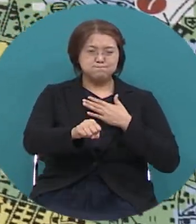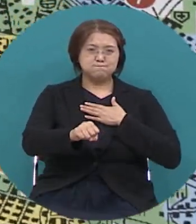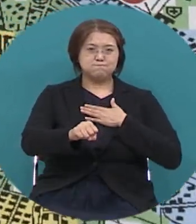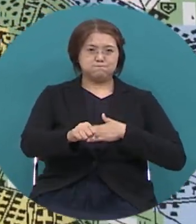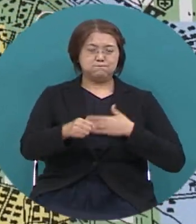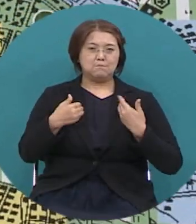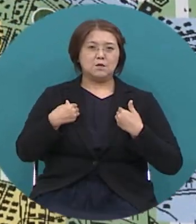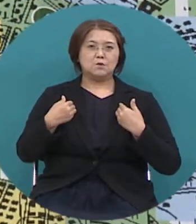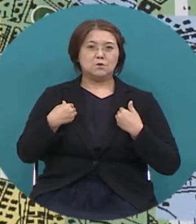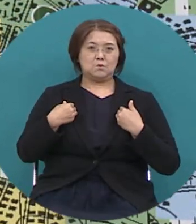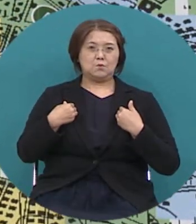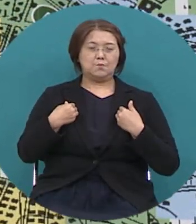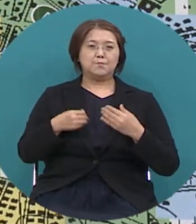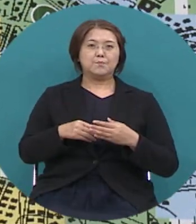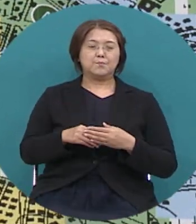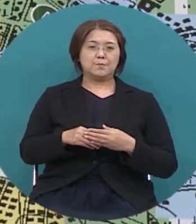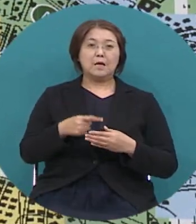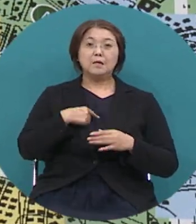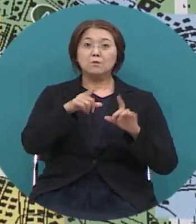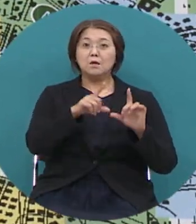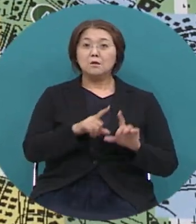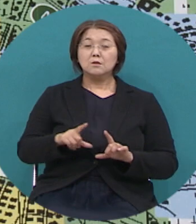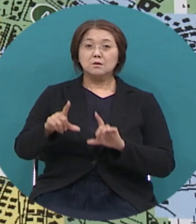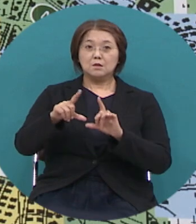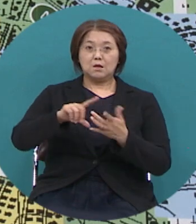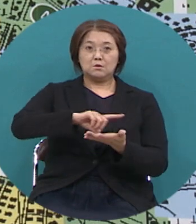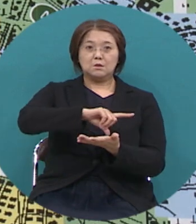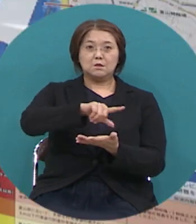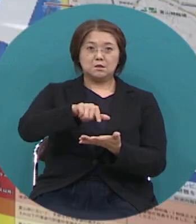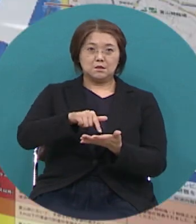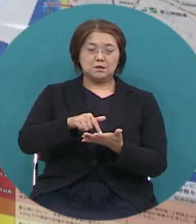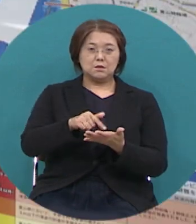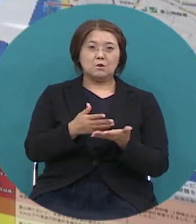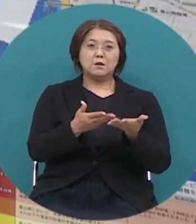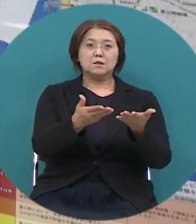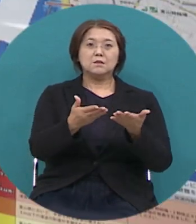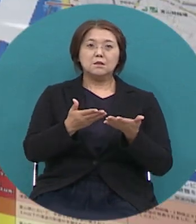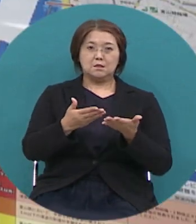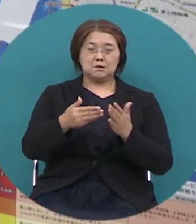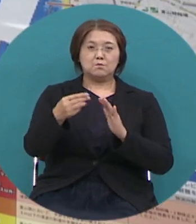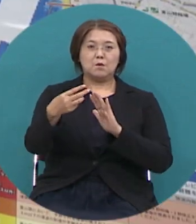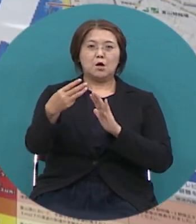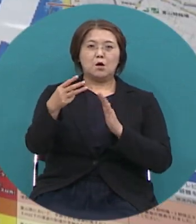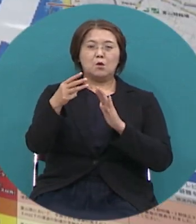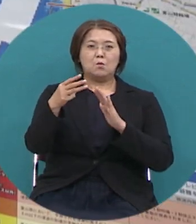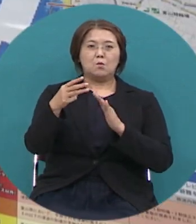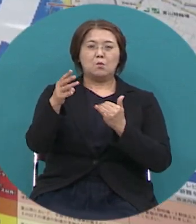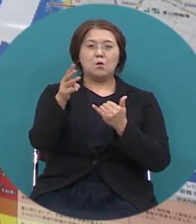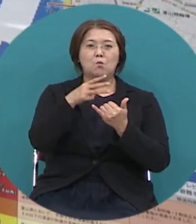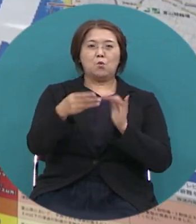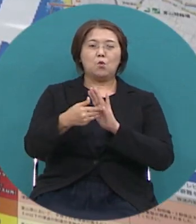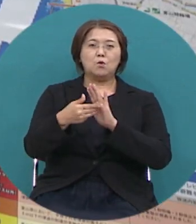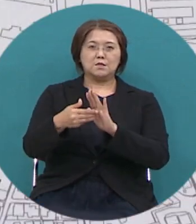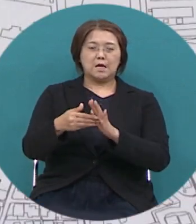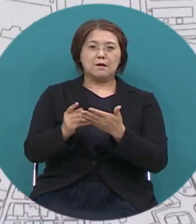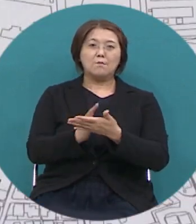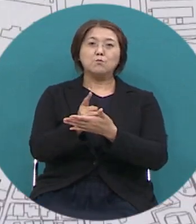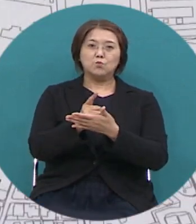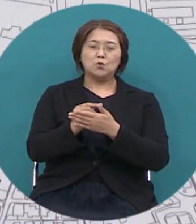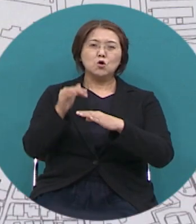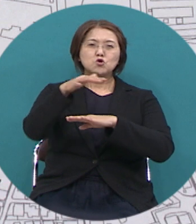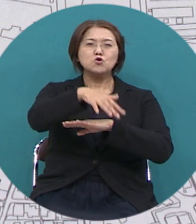。自分が住んでいる地域の地震防災マップと津波ハザードマップを確認し